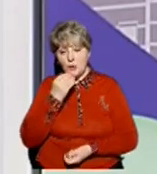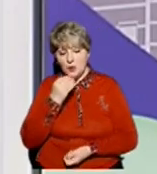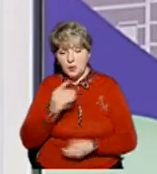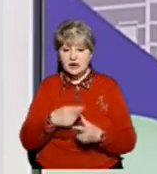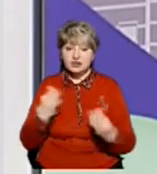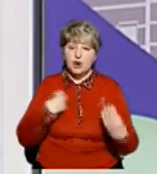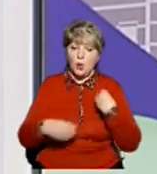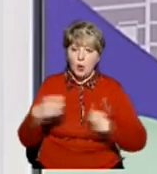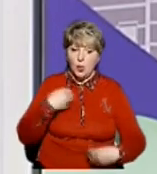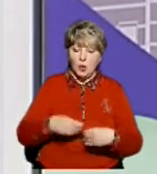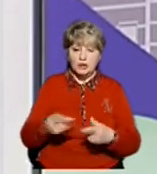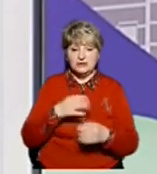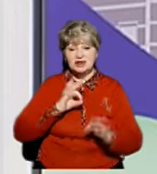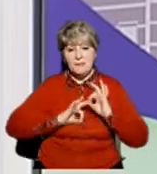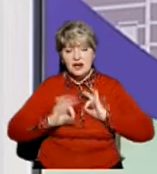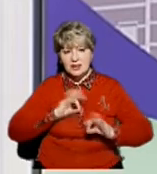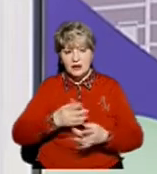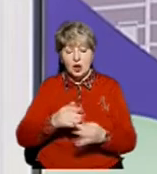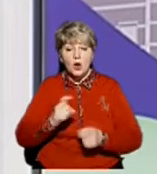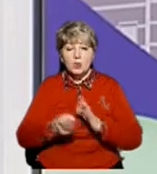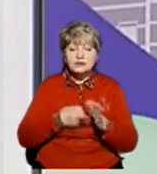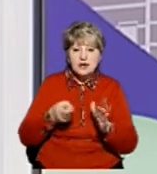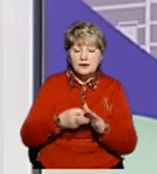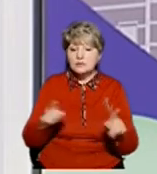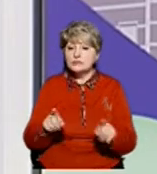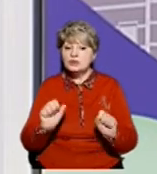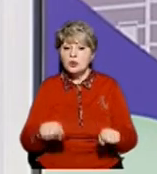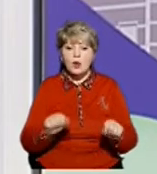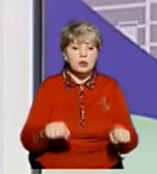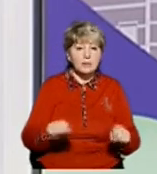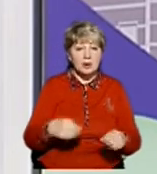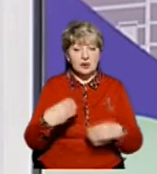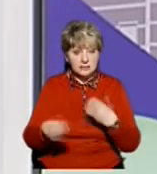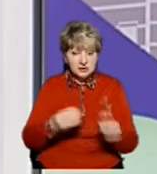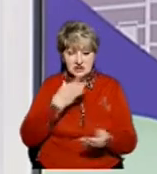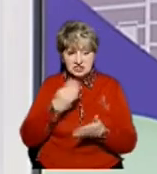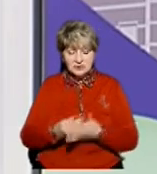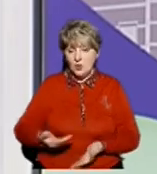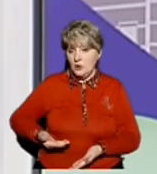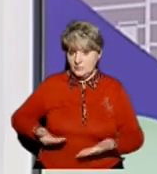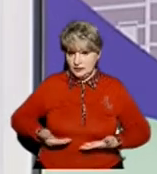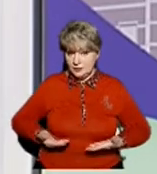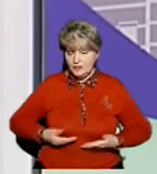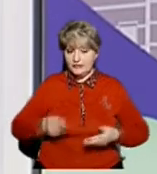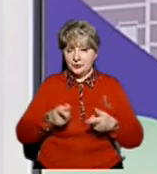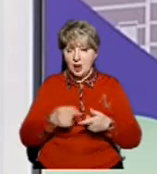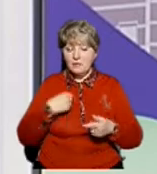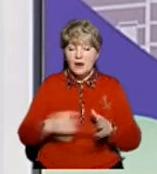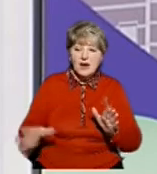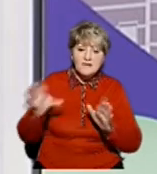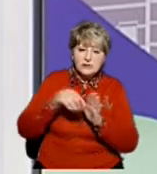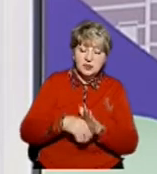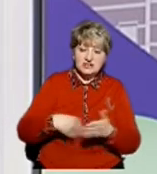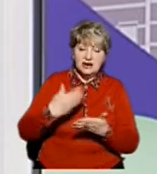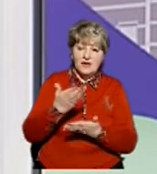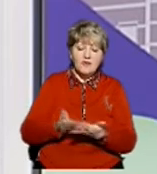чи одяг, чи медикаменти, і вони взнавали, що можна надавати своє житло. Ми вносили в базу всі контакти, їхні побажання